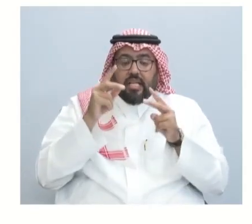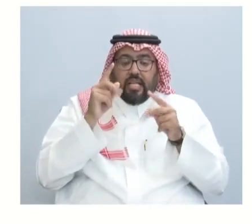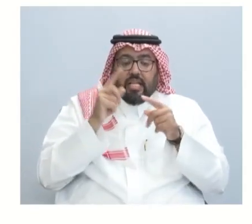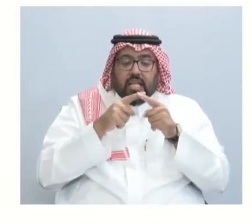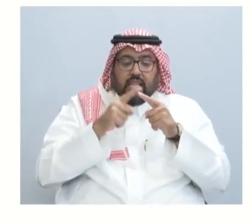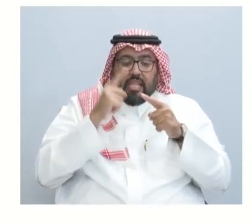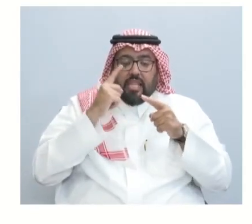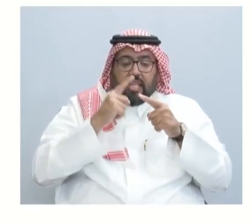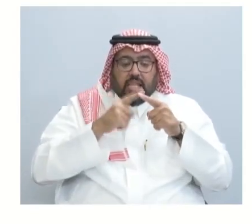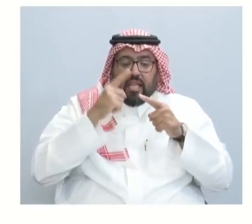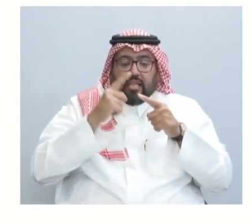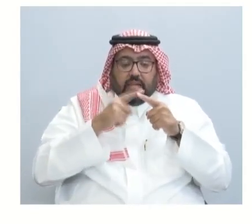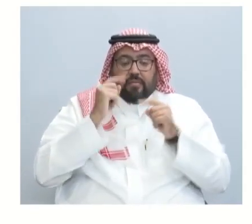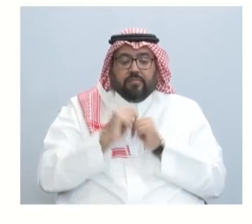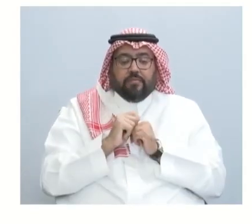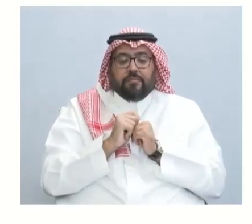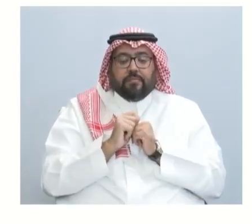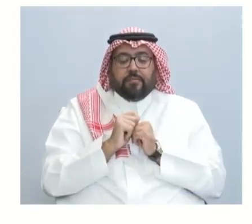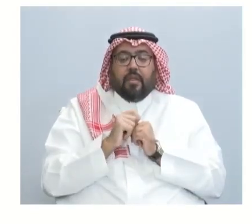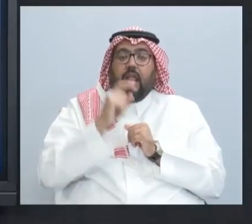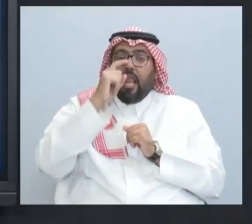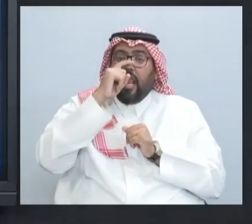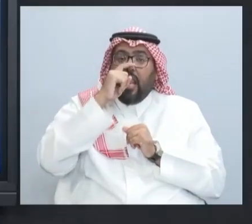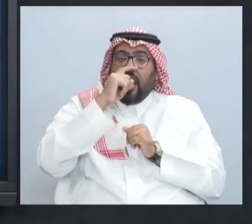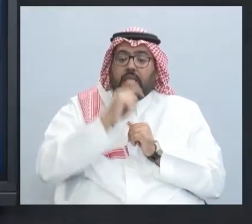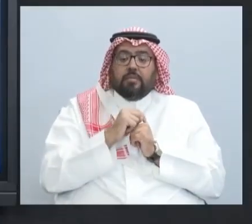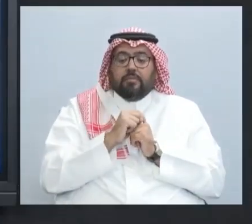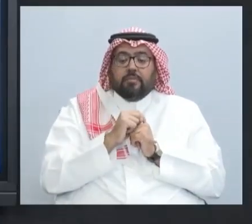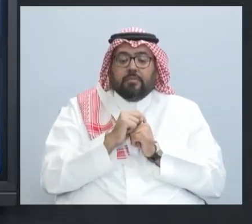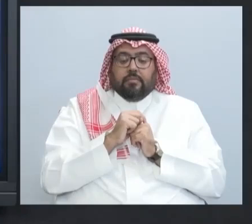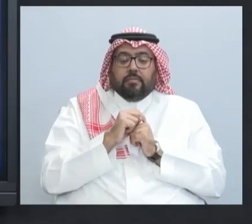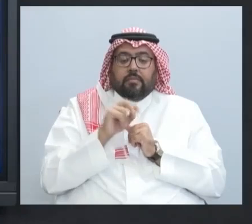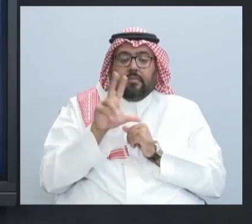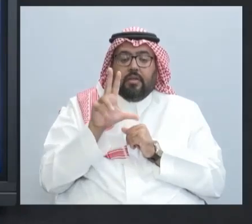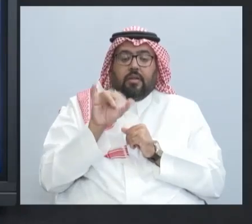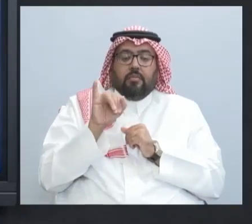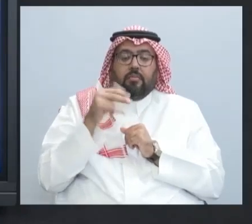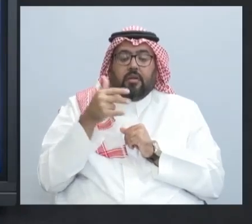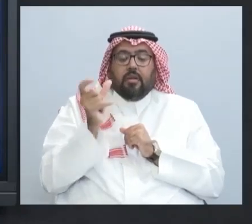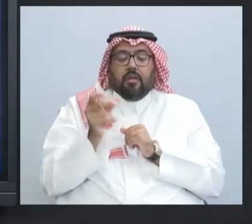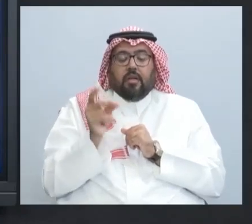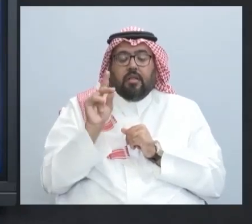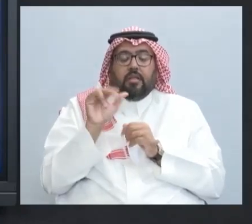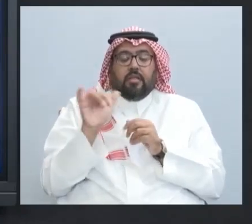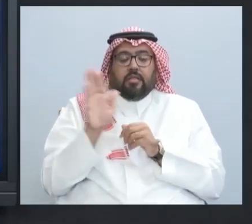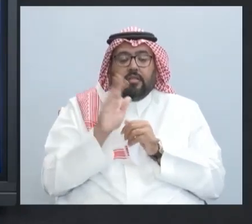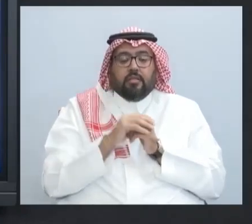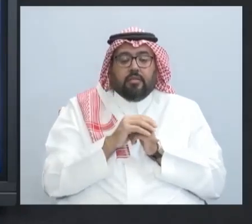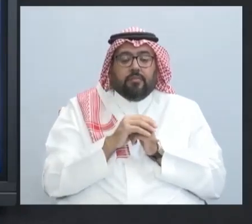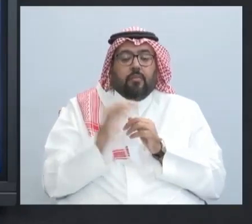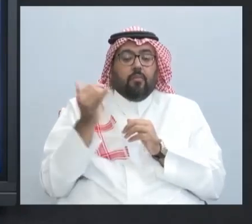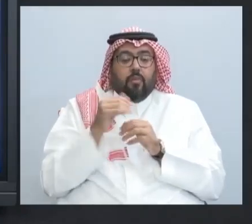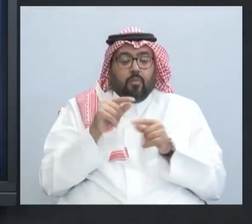المغناطيس فقط اذا لا نستطيع استخدام المغناطيس الا في المواد التي